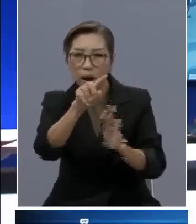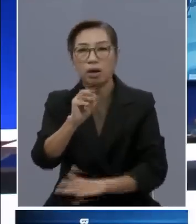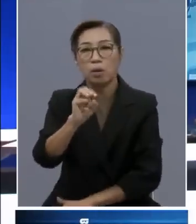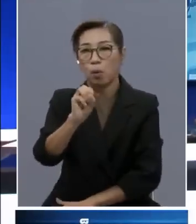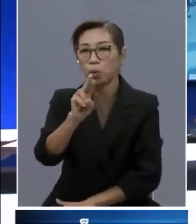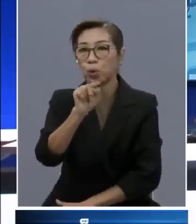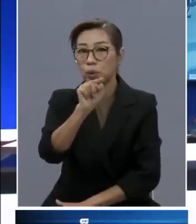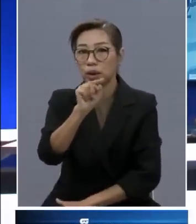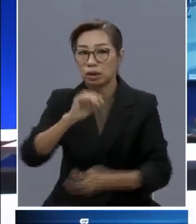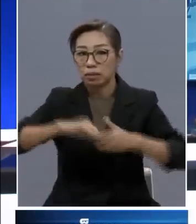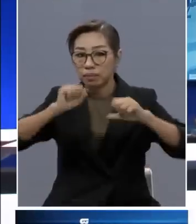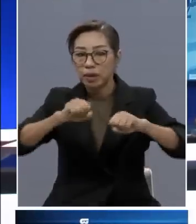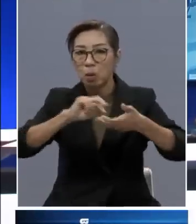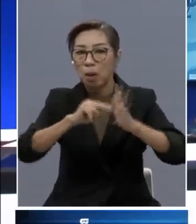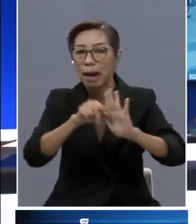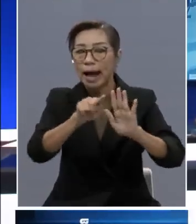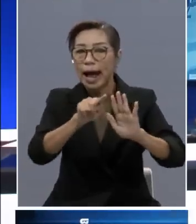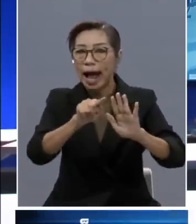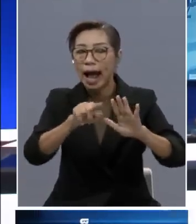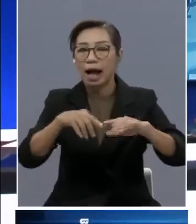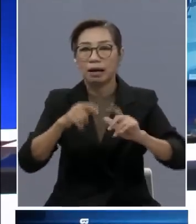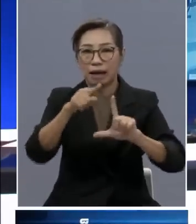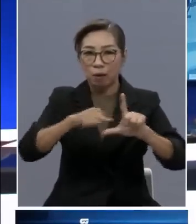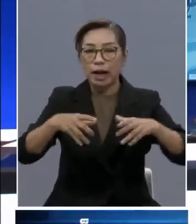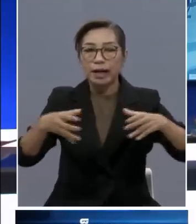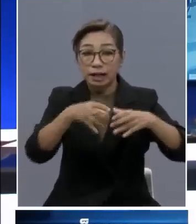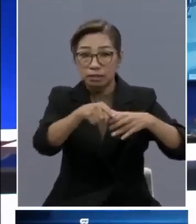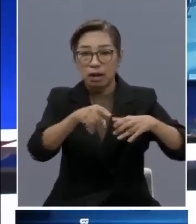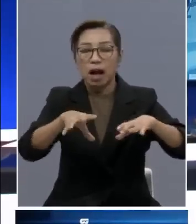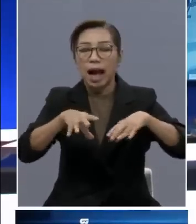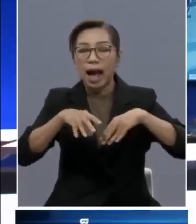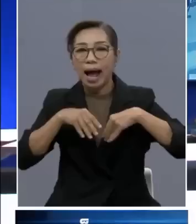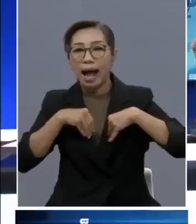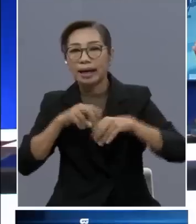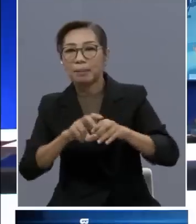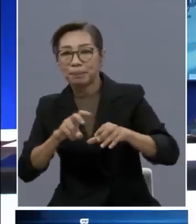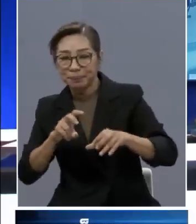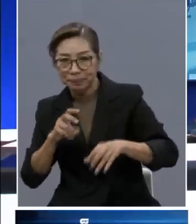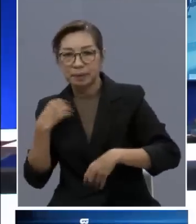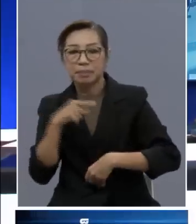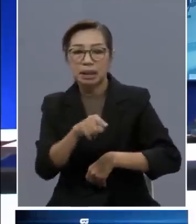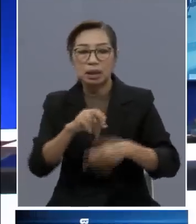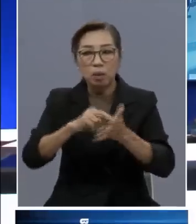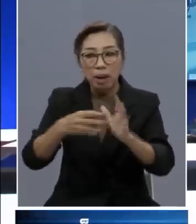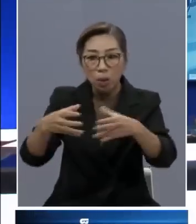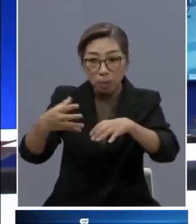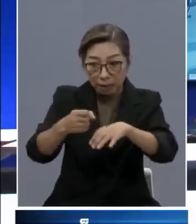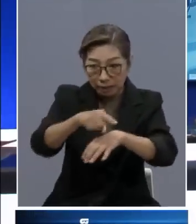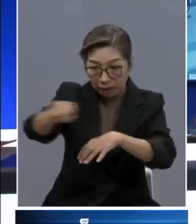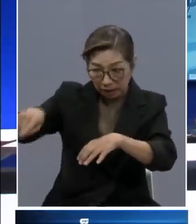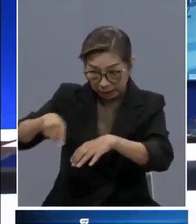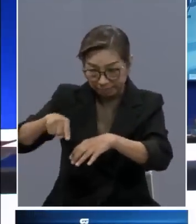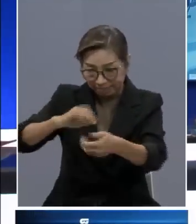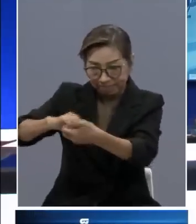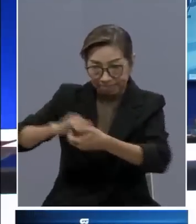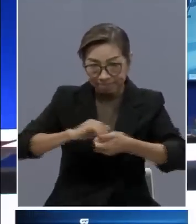เราพูดกันไปถอยมาค่อนข้างมากของก้าวไกลเนาะแล้วก็พยายามจะหาแนวร่วมที่เป็นพรรคการเมืองด้วยกันเนี่ยอยู่ในพรรคร่วม